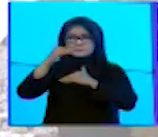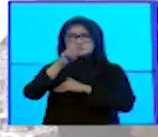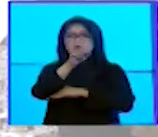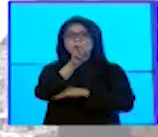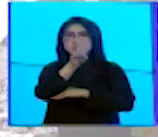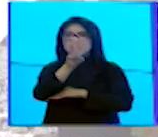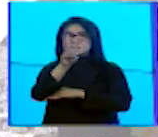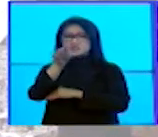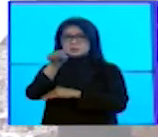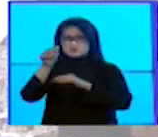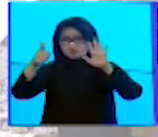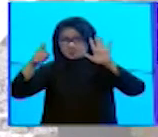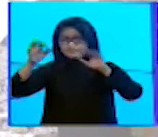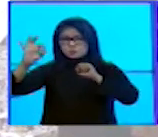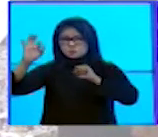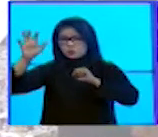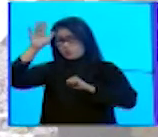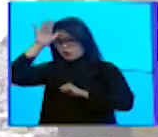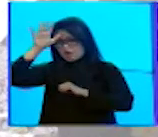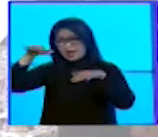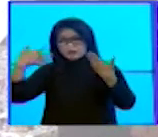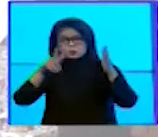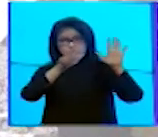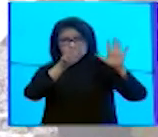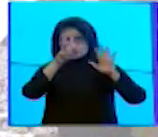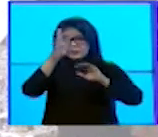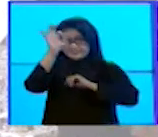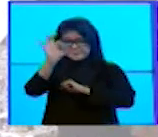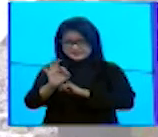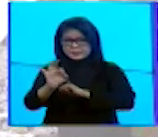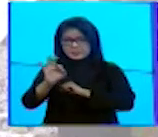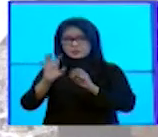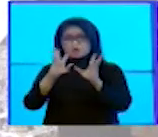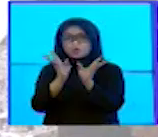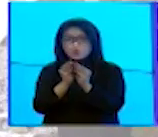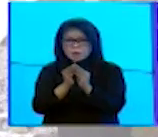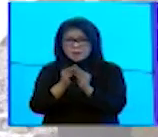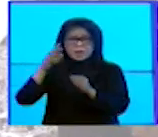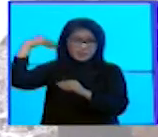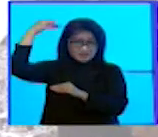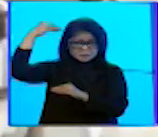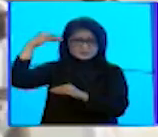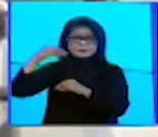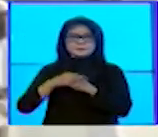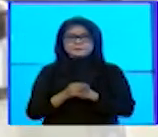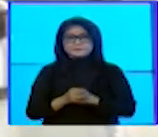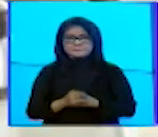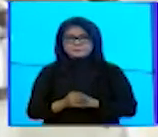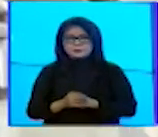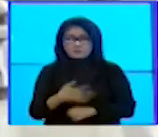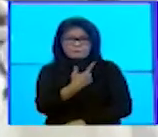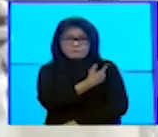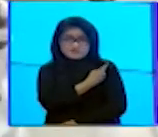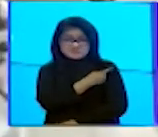133.360 orang atau sekitar 73% dari total jumlah jemaah. Selain vaksinasi,